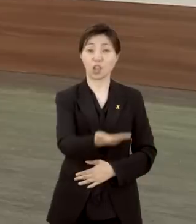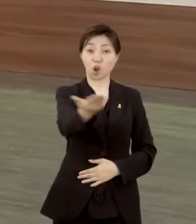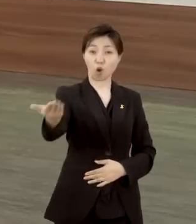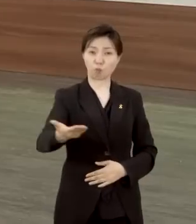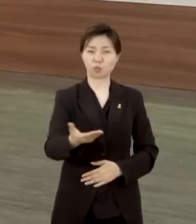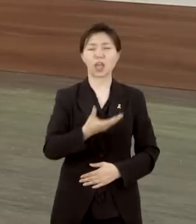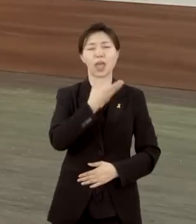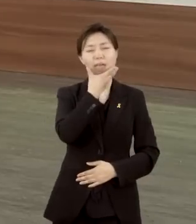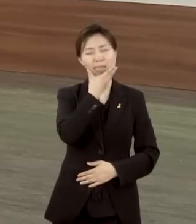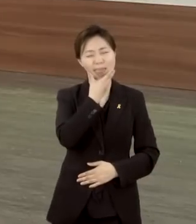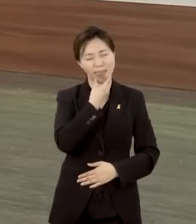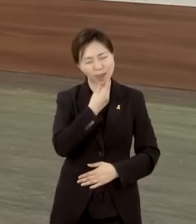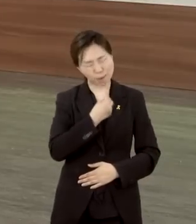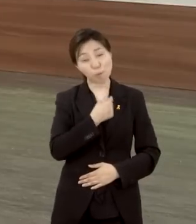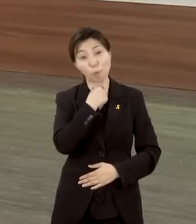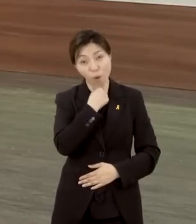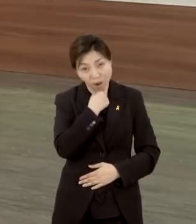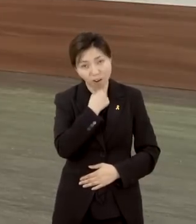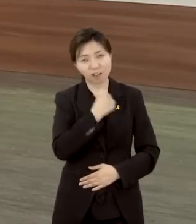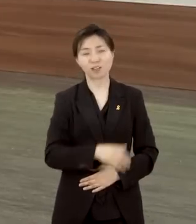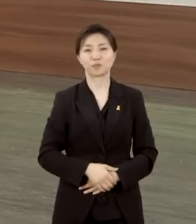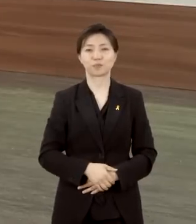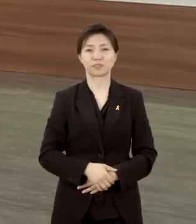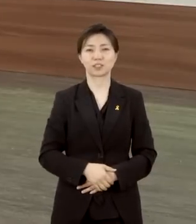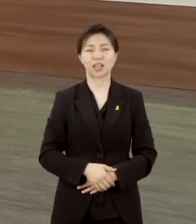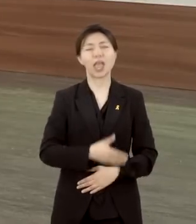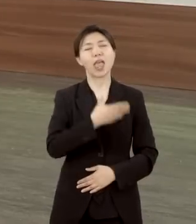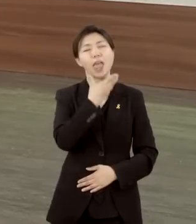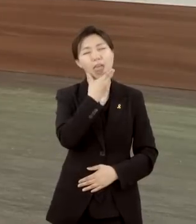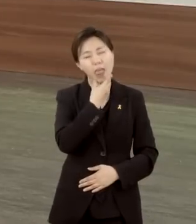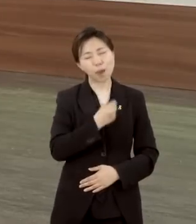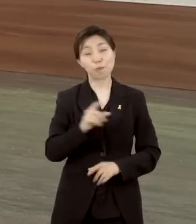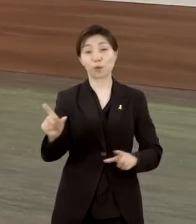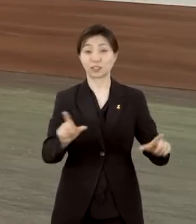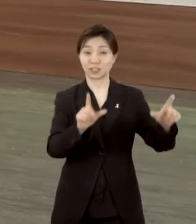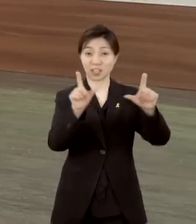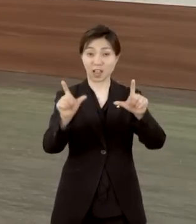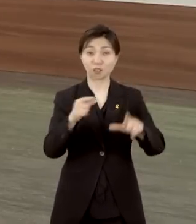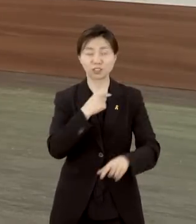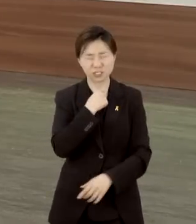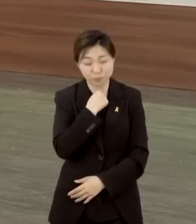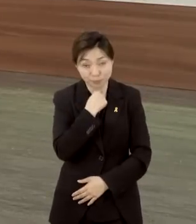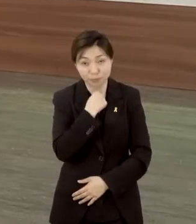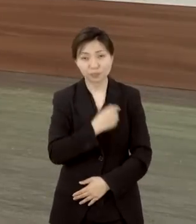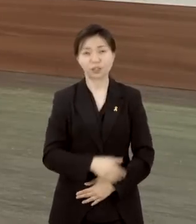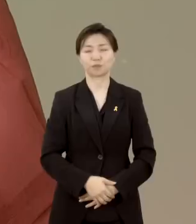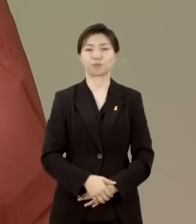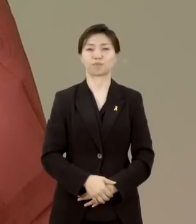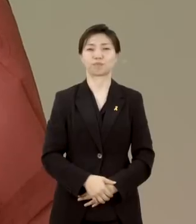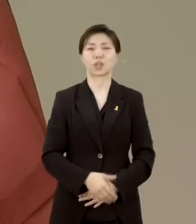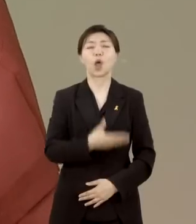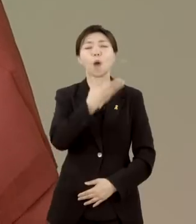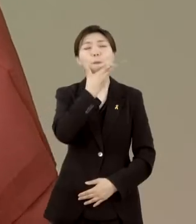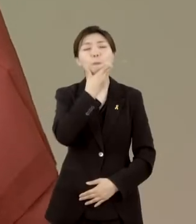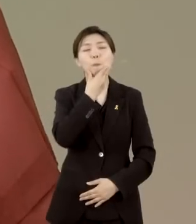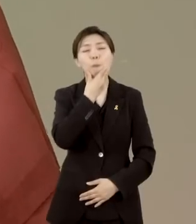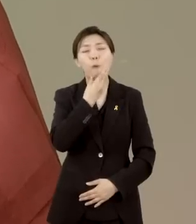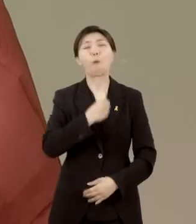여러분 행복해지고 싶습니까 행복한 삶을 창조하고 싶습니까